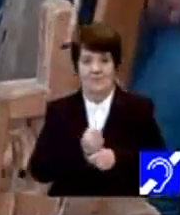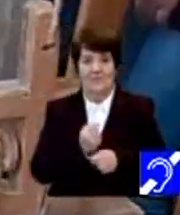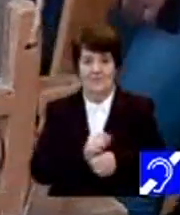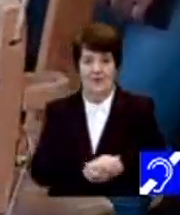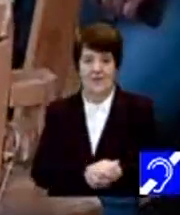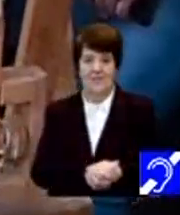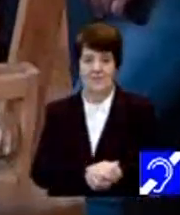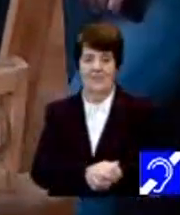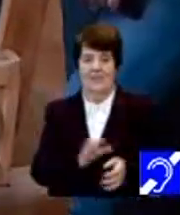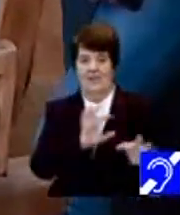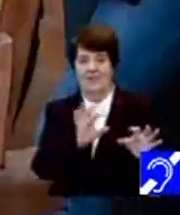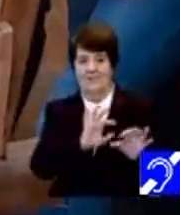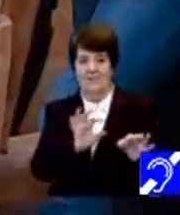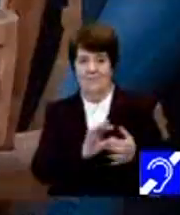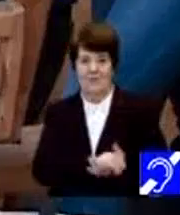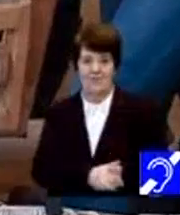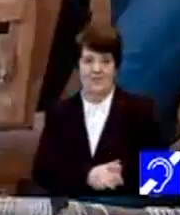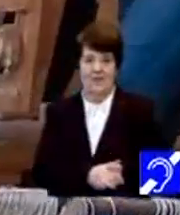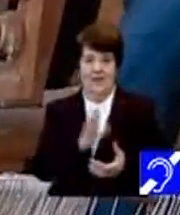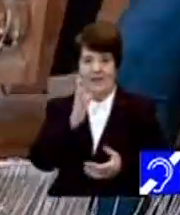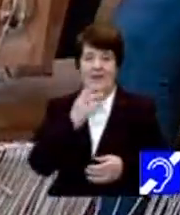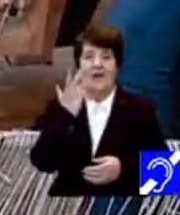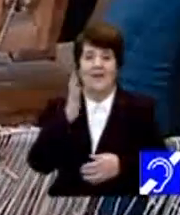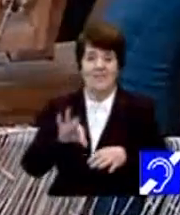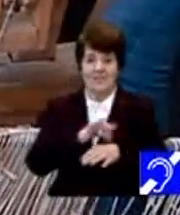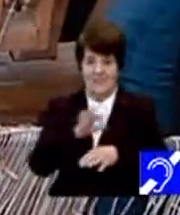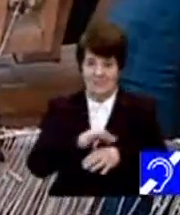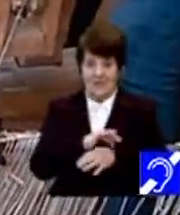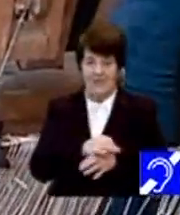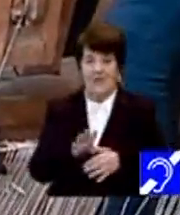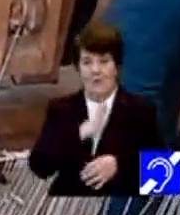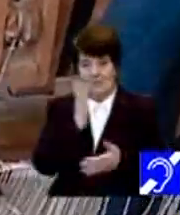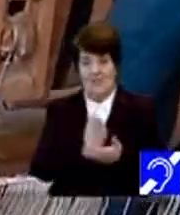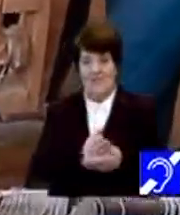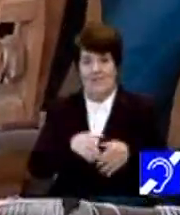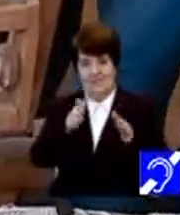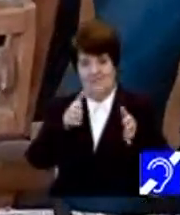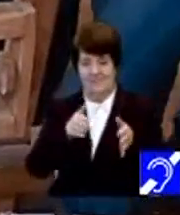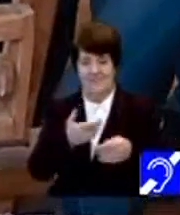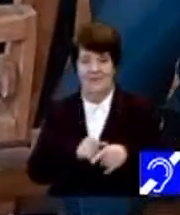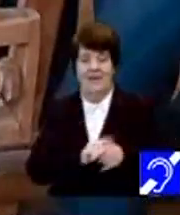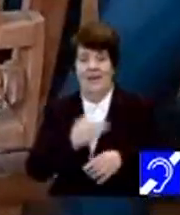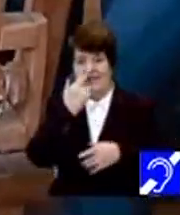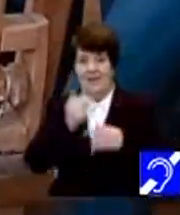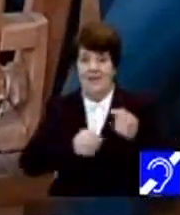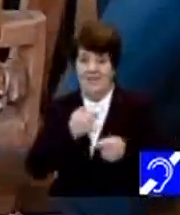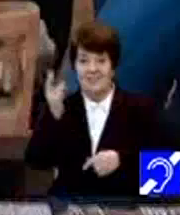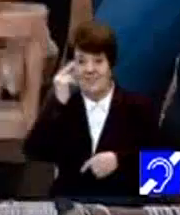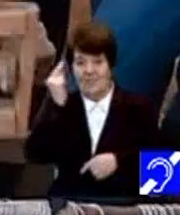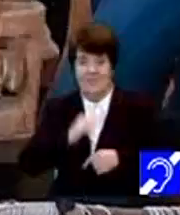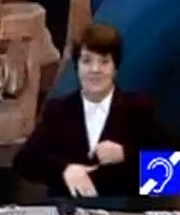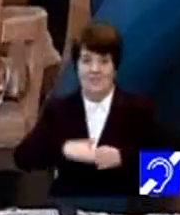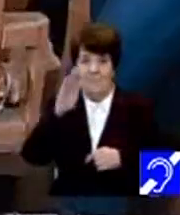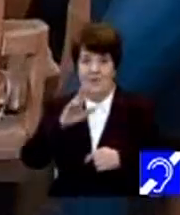putea și eu să fac. Prietele, învățați-vă țăsă, când vă-ți mărita, mama, să vedeți zăstri. Maria Legalec a reînviat tradițiile